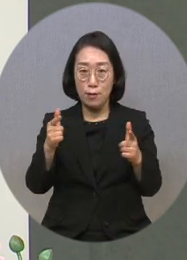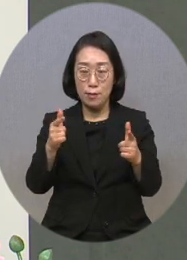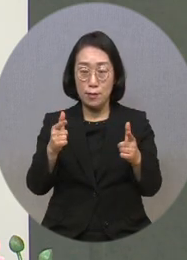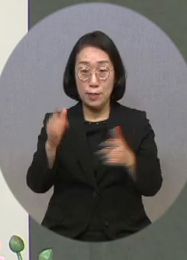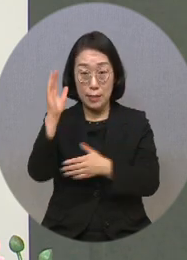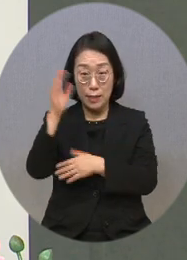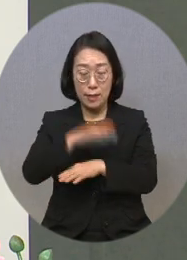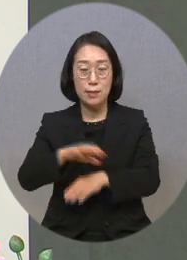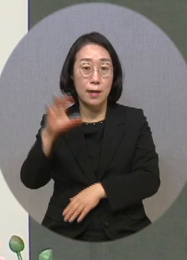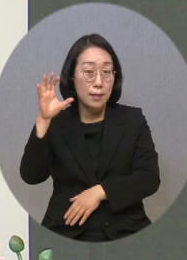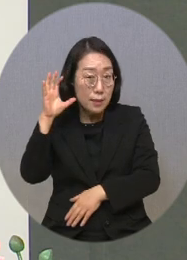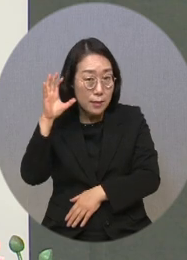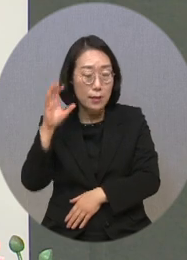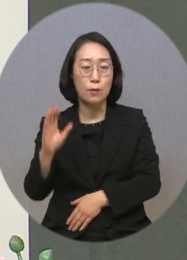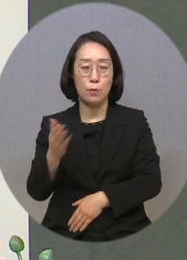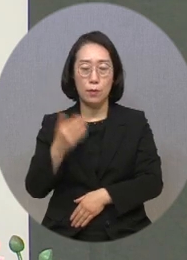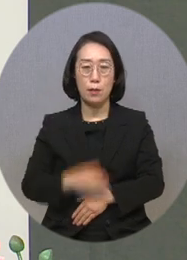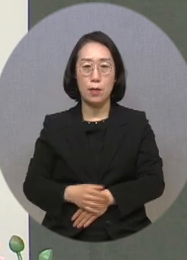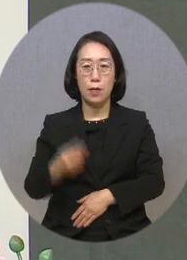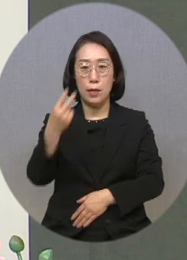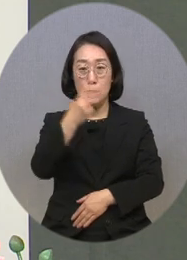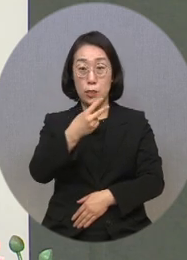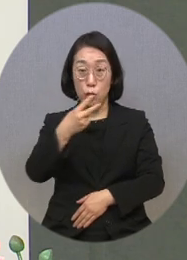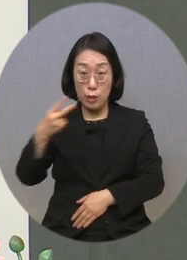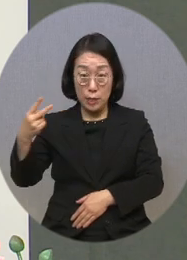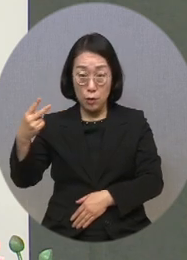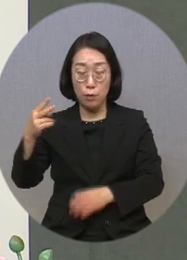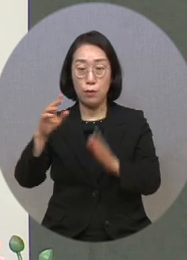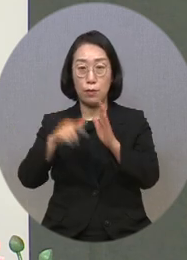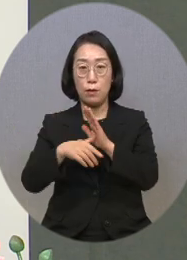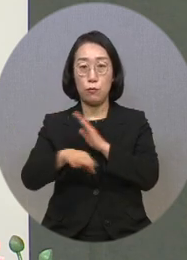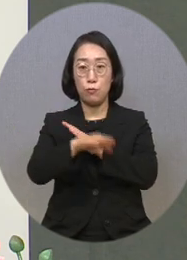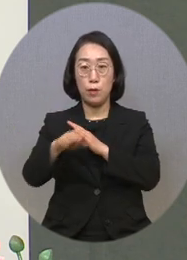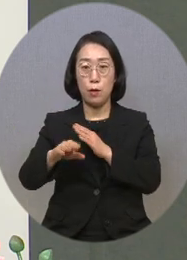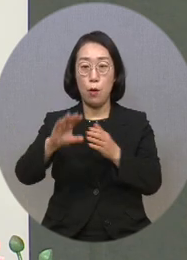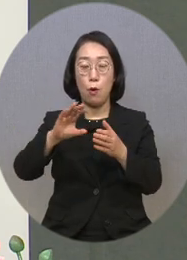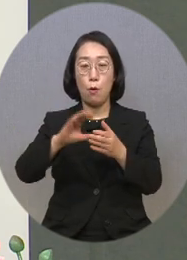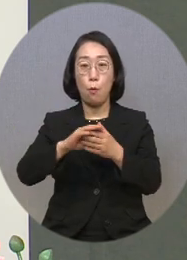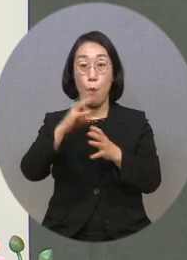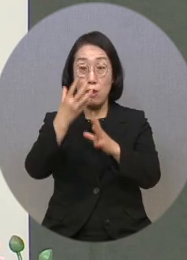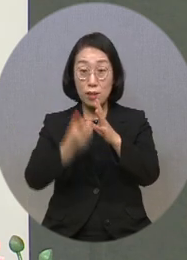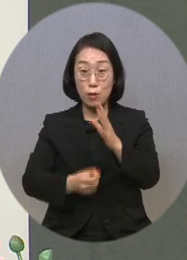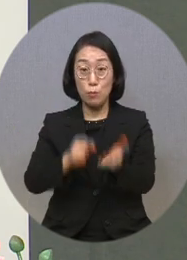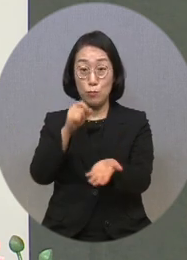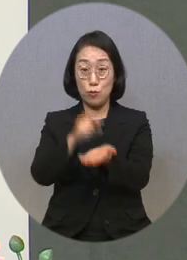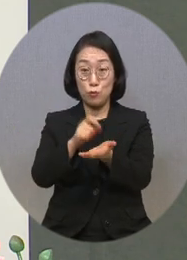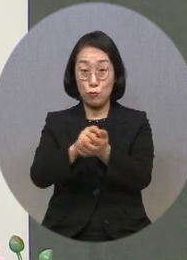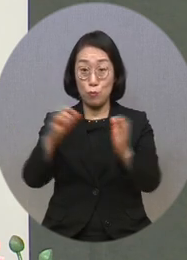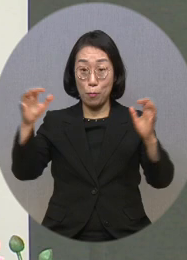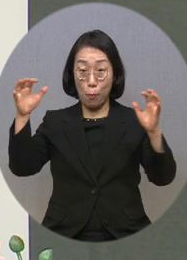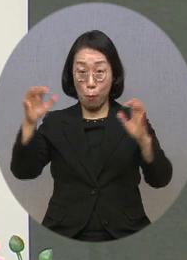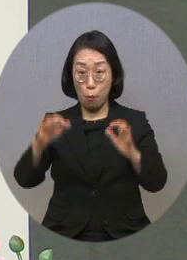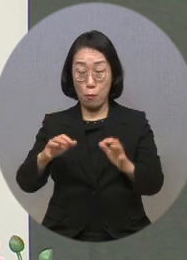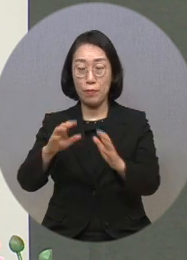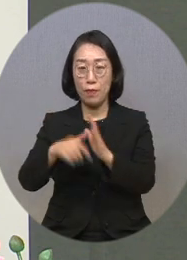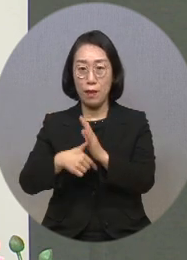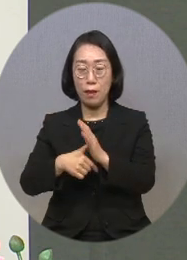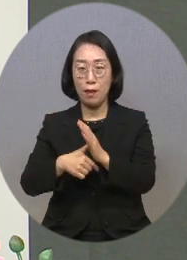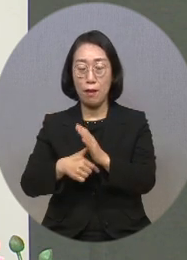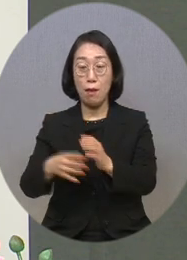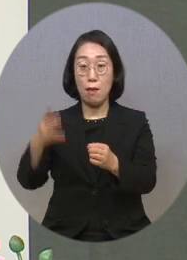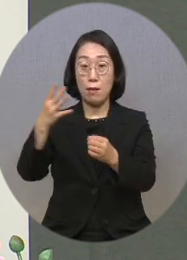되죠. 예를 들어서 2002년도에 우리나라 월드컵이 있었죠. 이 월드컵 때